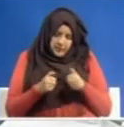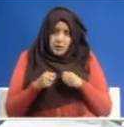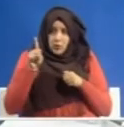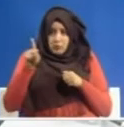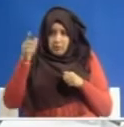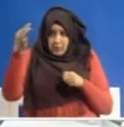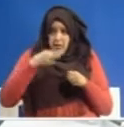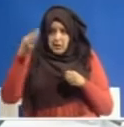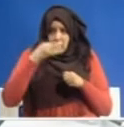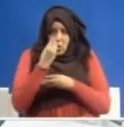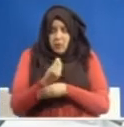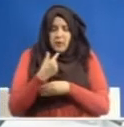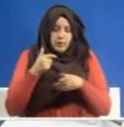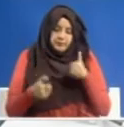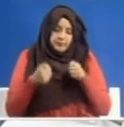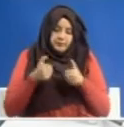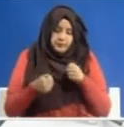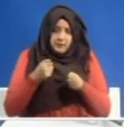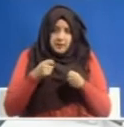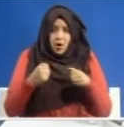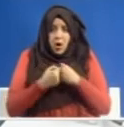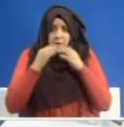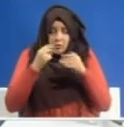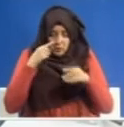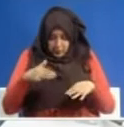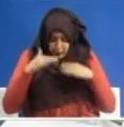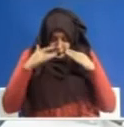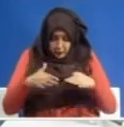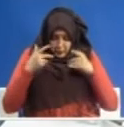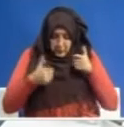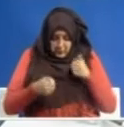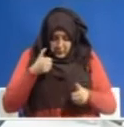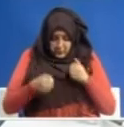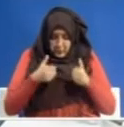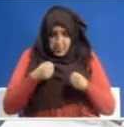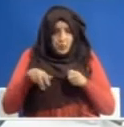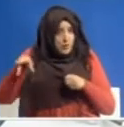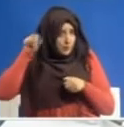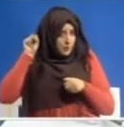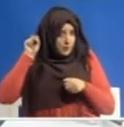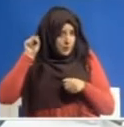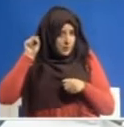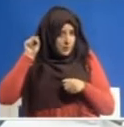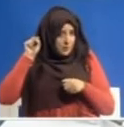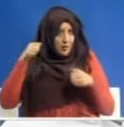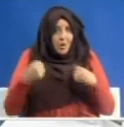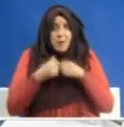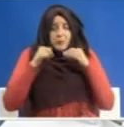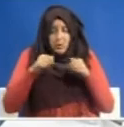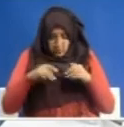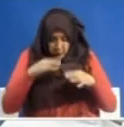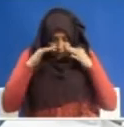نحن نقدم له التوجيه والإرشاد، وفي تلك اللحظات هو يستقبل رسائل